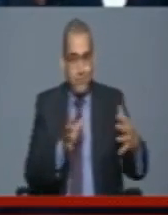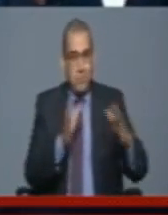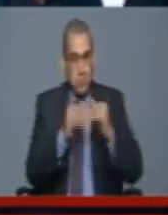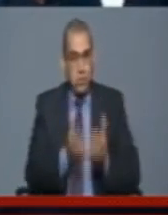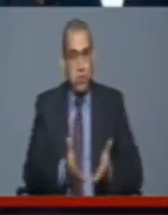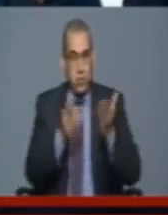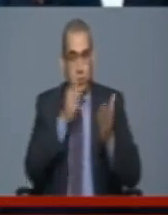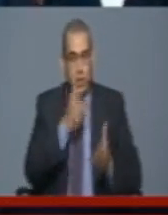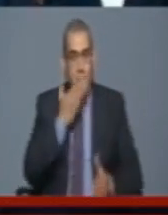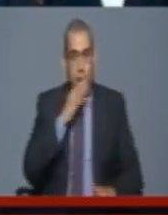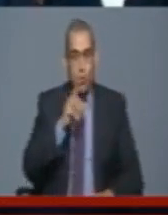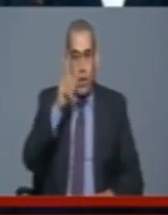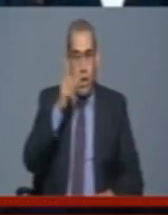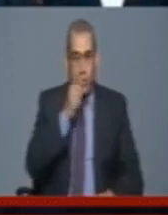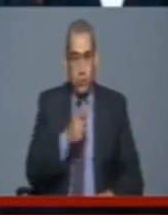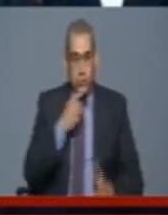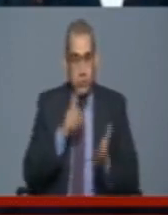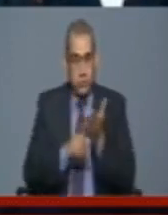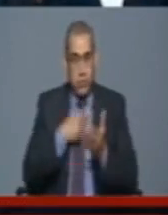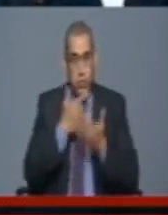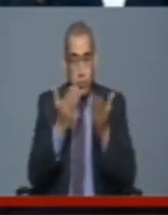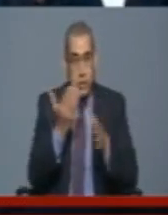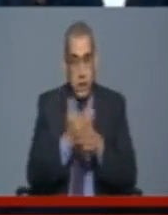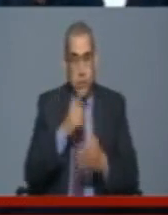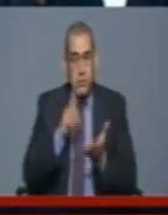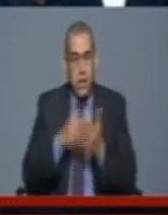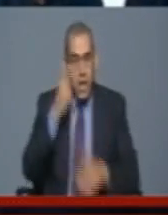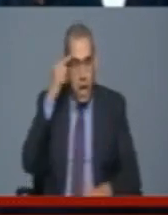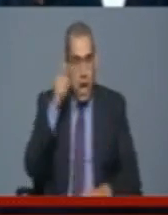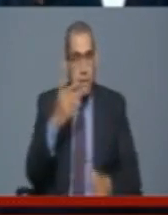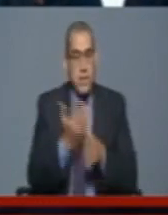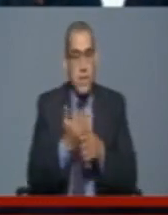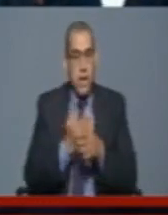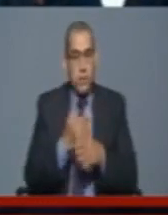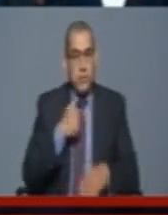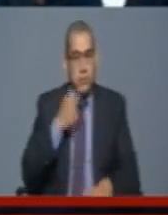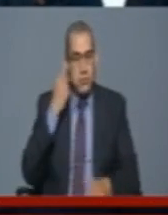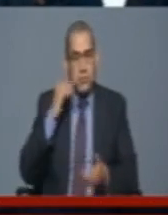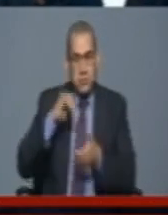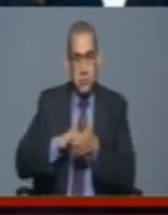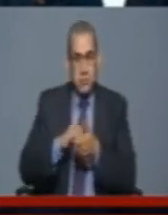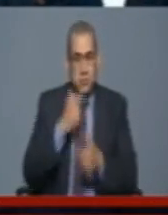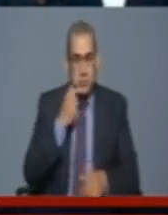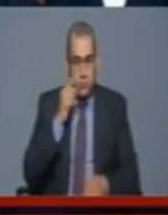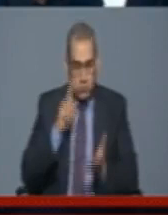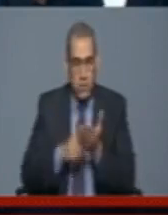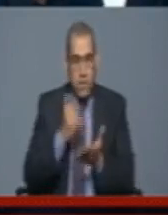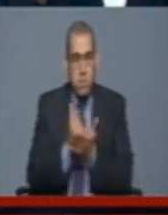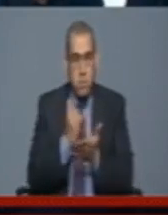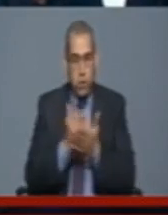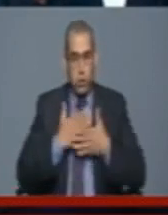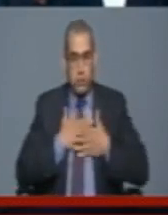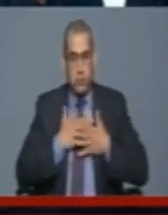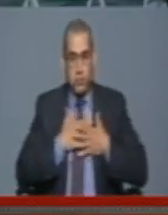طبعا مش مند ولا حاجة، لكن اقصد اقول بيه ان احنا كنا على قدر المسؤولية،